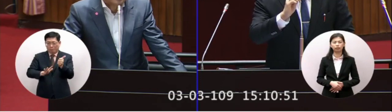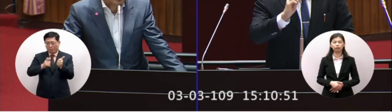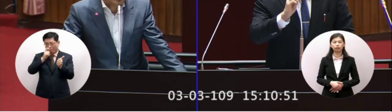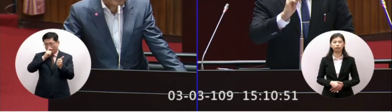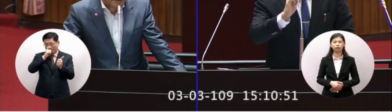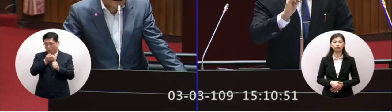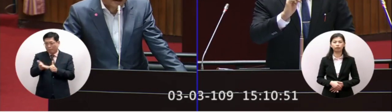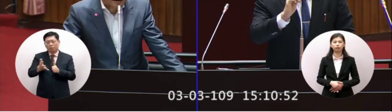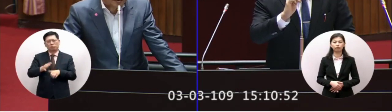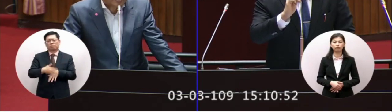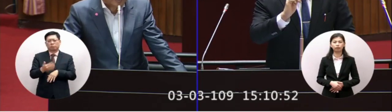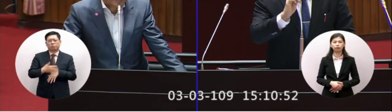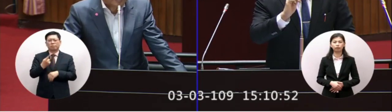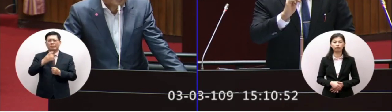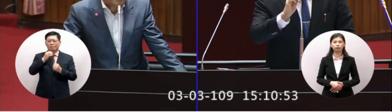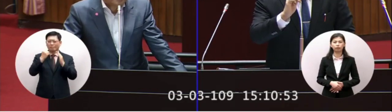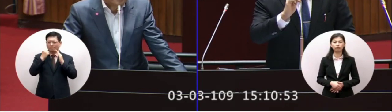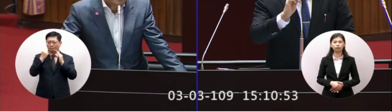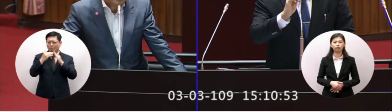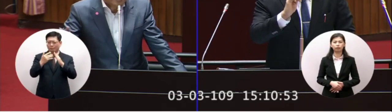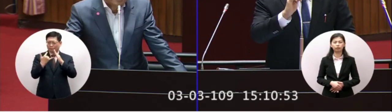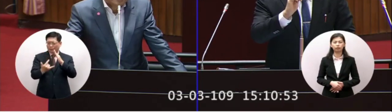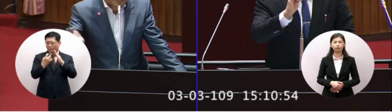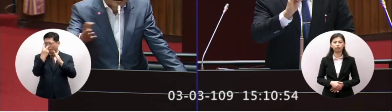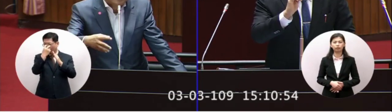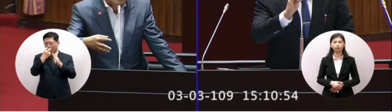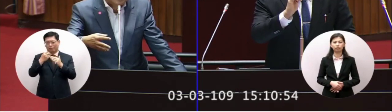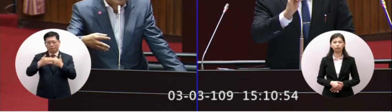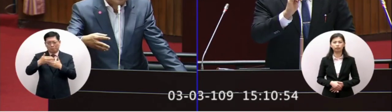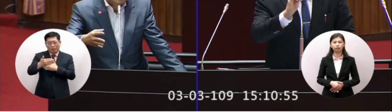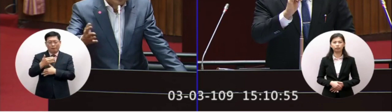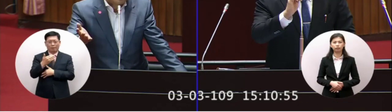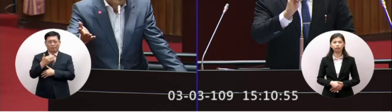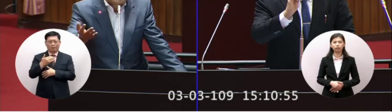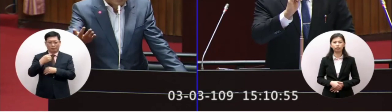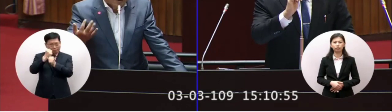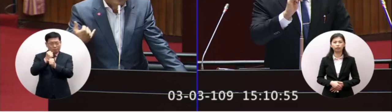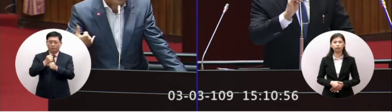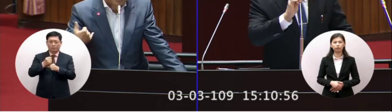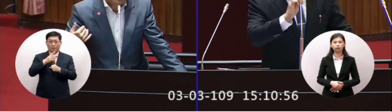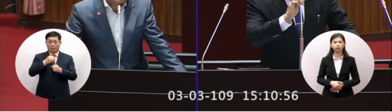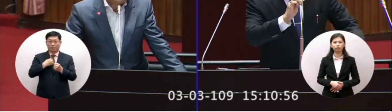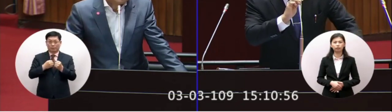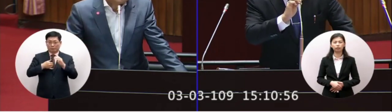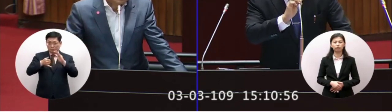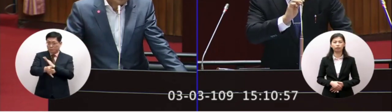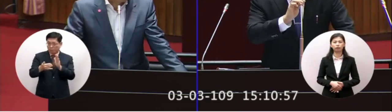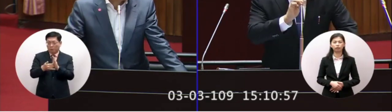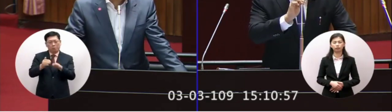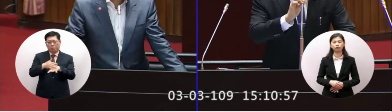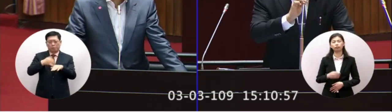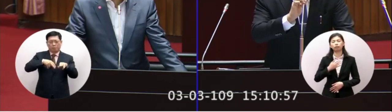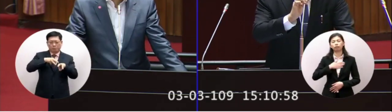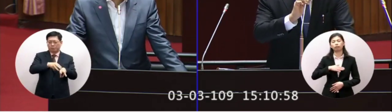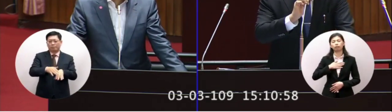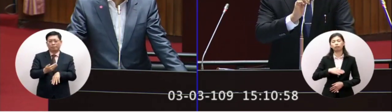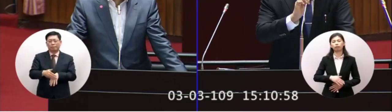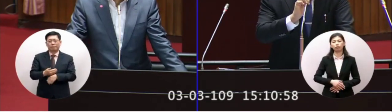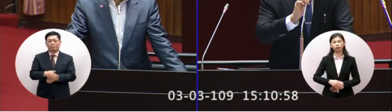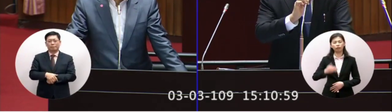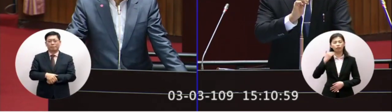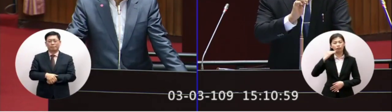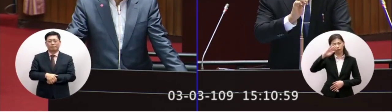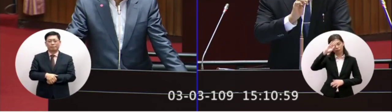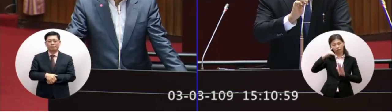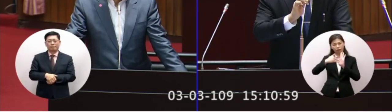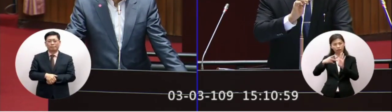应该是不会，因为它是居家检疫居家隔离，所以它进去了之后 就不会再往外跑。 对，这个我了解。所以说在防疫旅馆